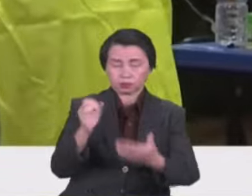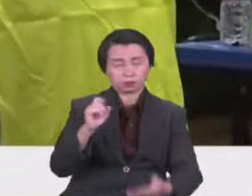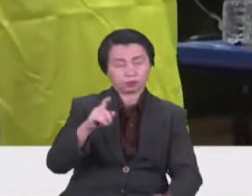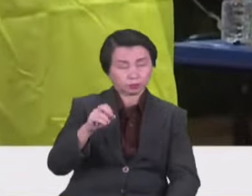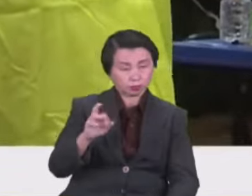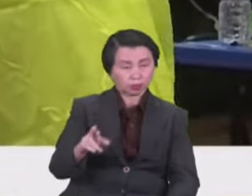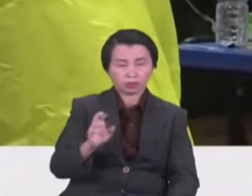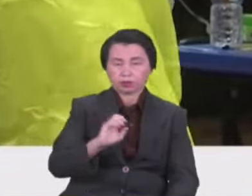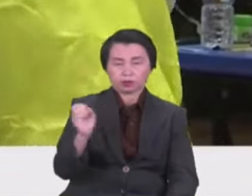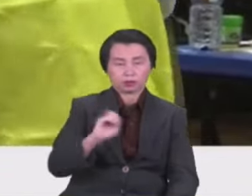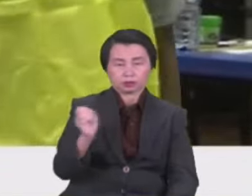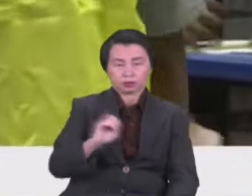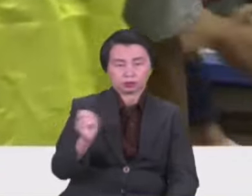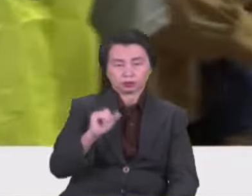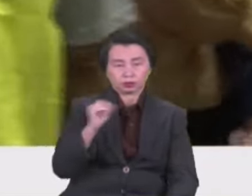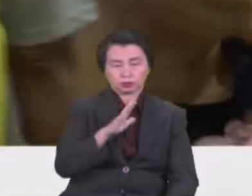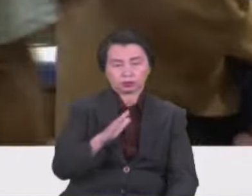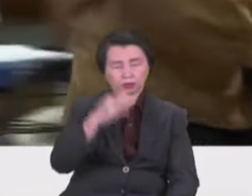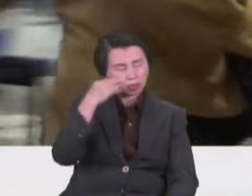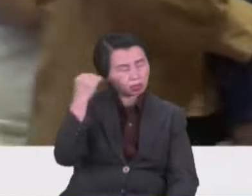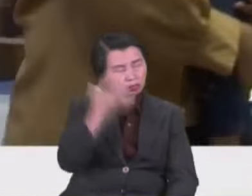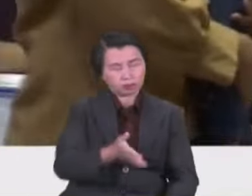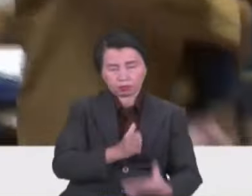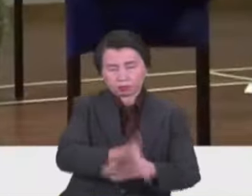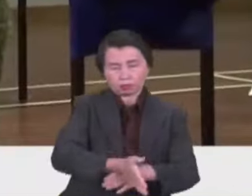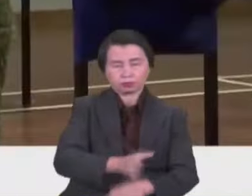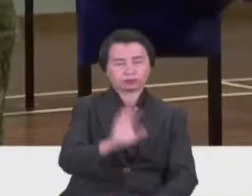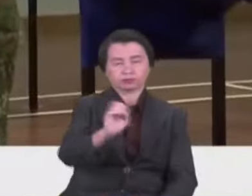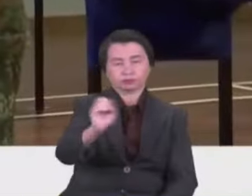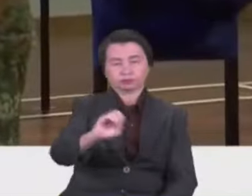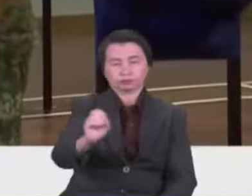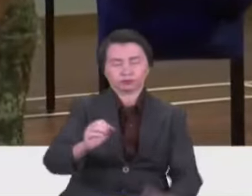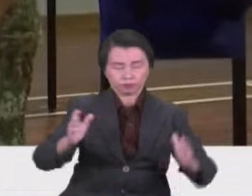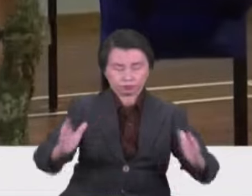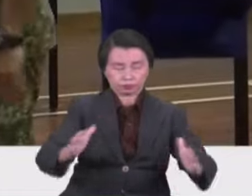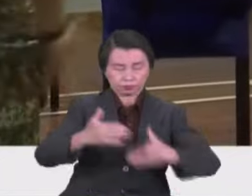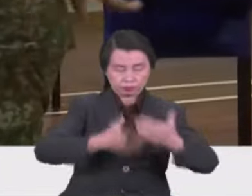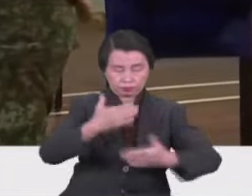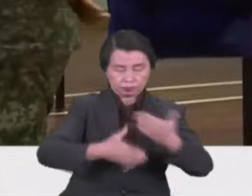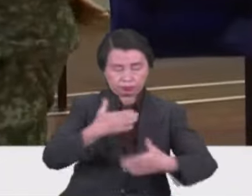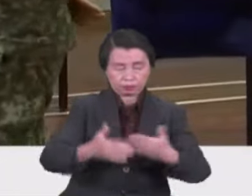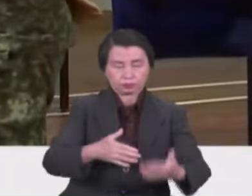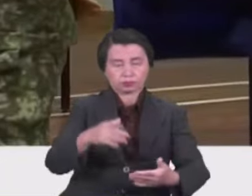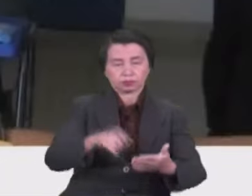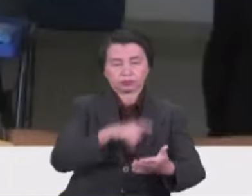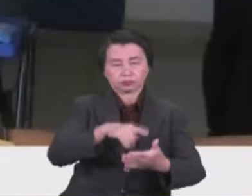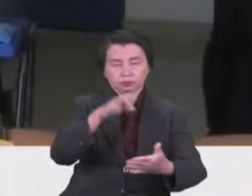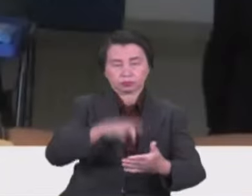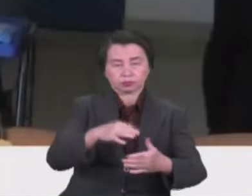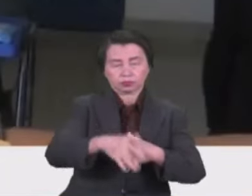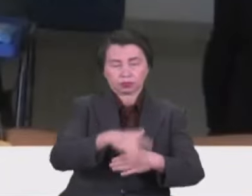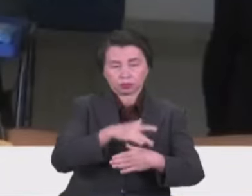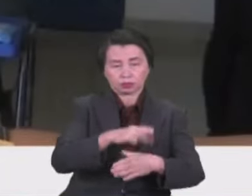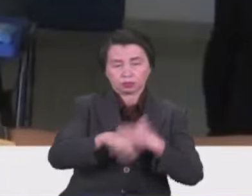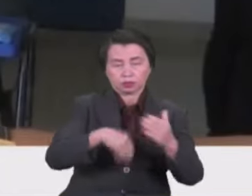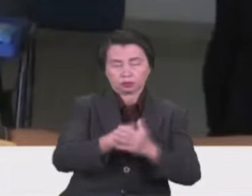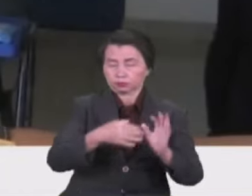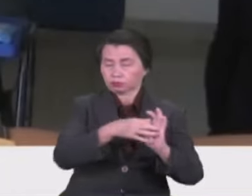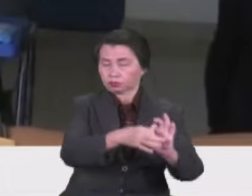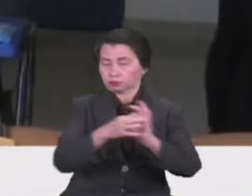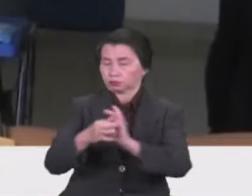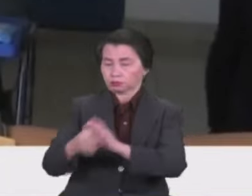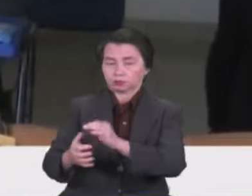ada anggota-anggota yang melanggar peraturan sepanjang proses undi awal ini. Semuanya memberikan kerjasama yang